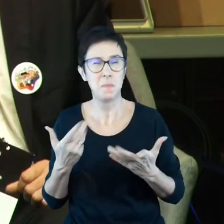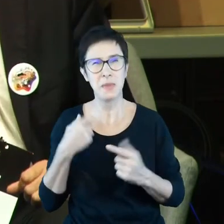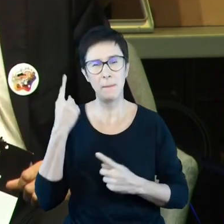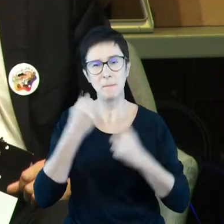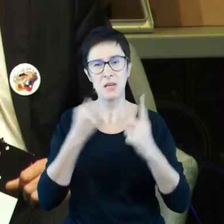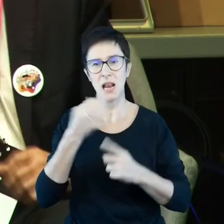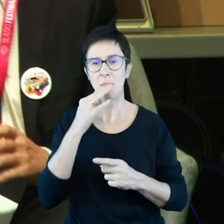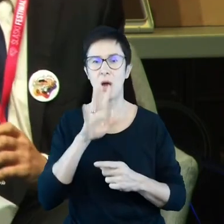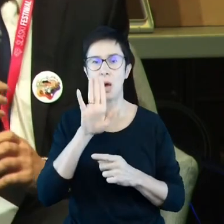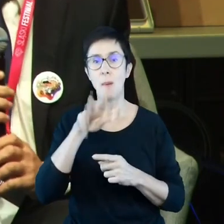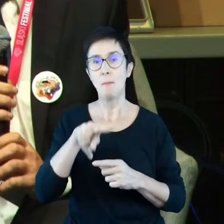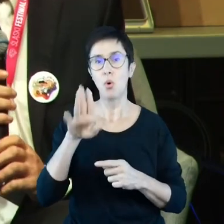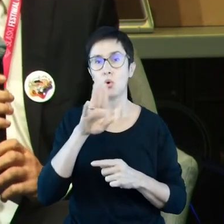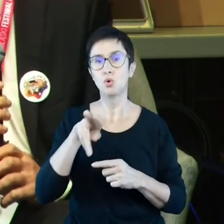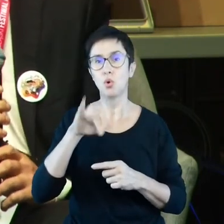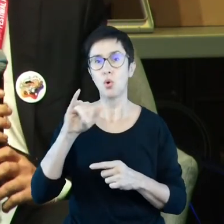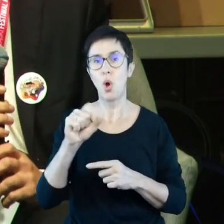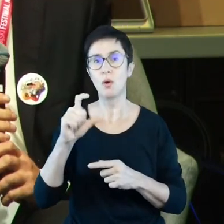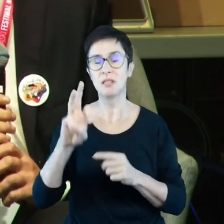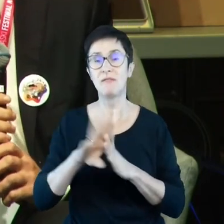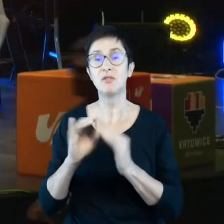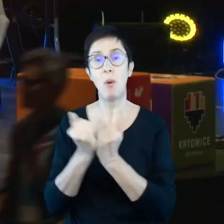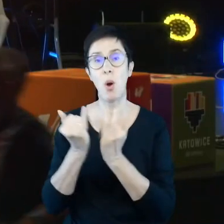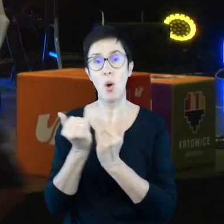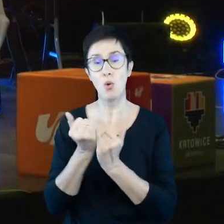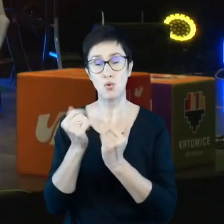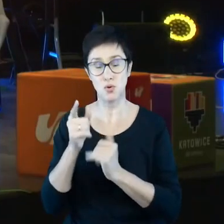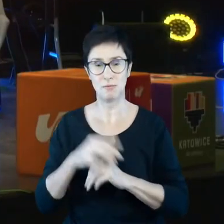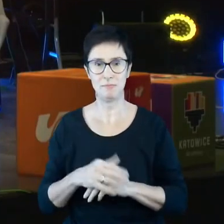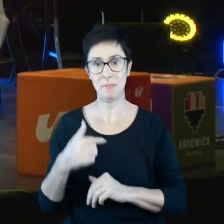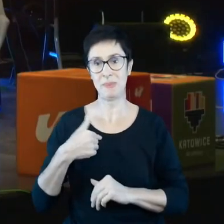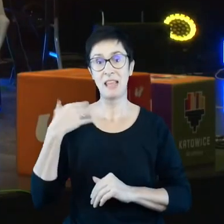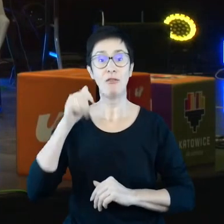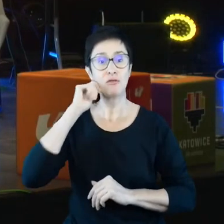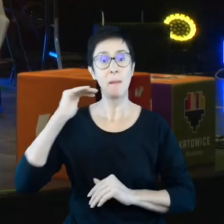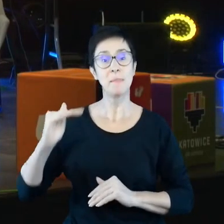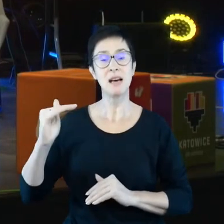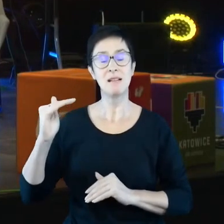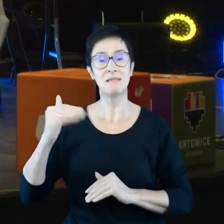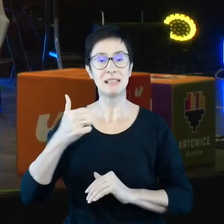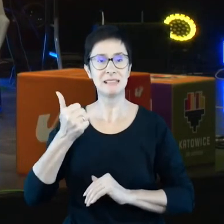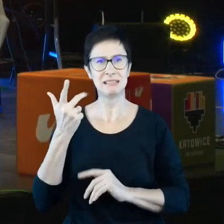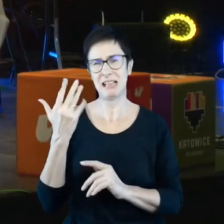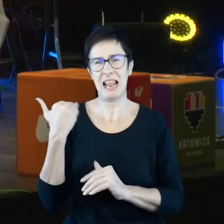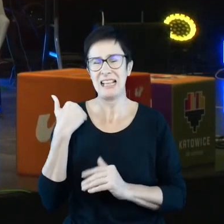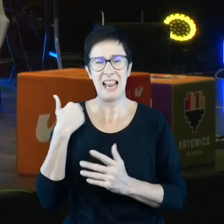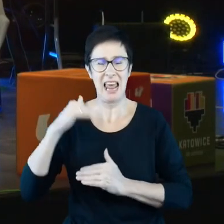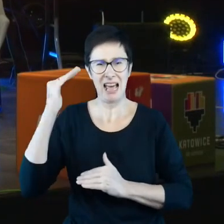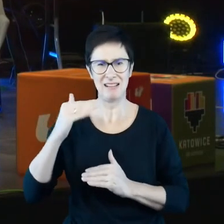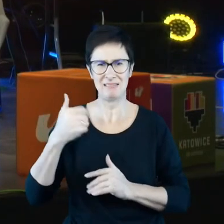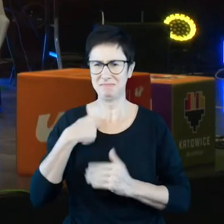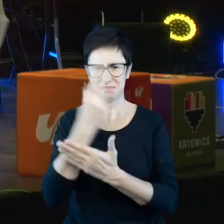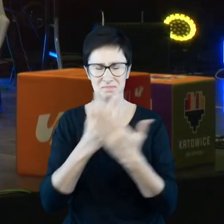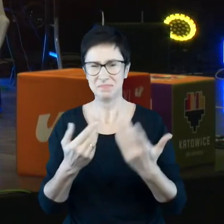buszującego w zbożu jednak. Czyli coś, czego ja jako nastoletnia dziewczyna, kiedy po raz pierwszy czytałam tę książkę, nie bardzo rozumiałam w